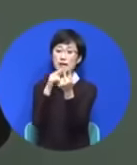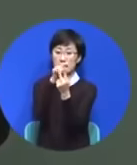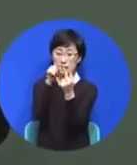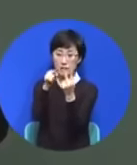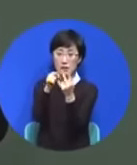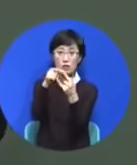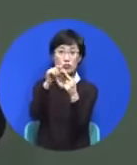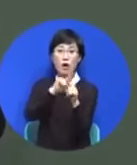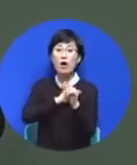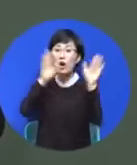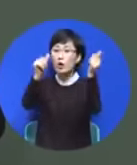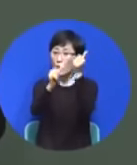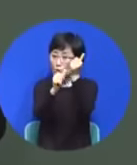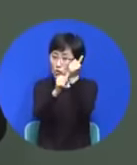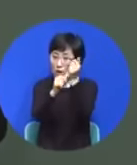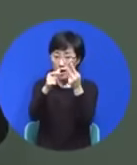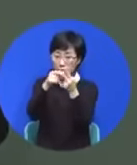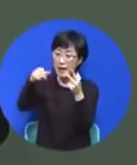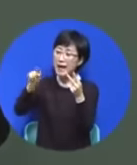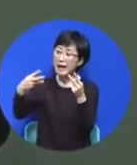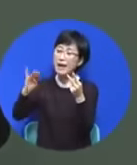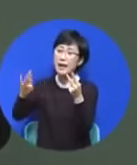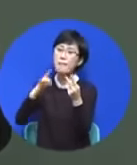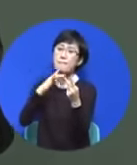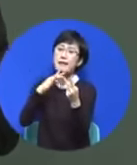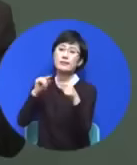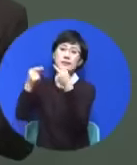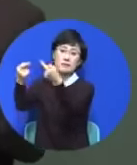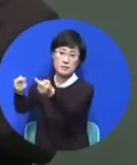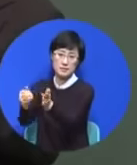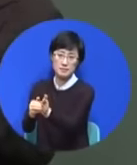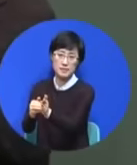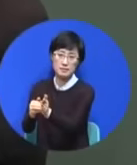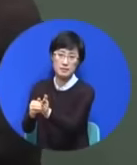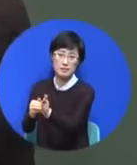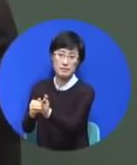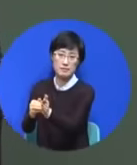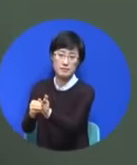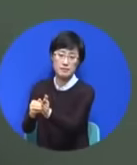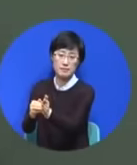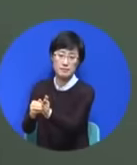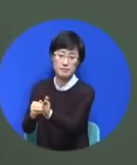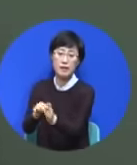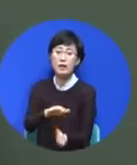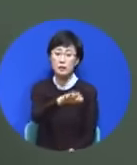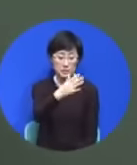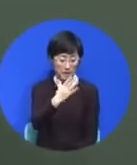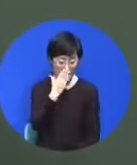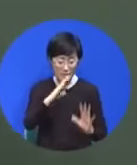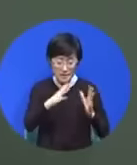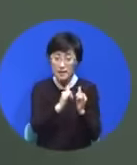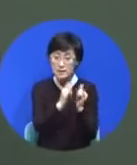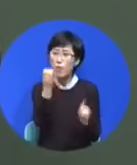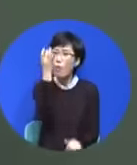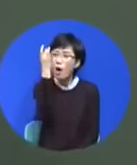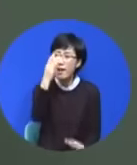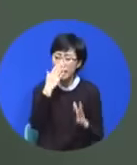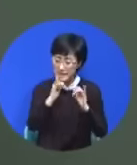갈니다 응답받는 방법은 합니다 그때 이스이야